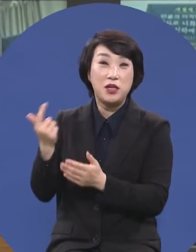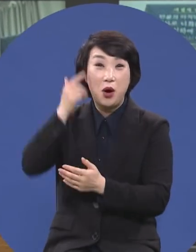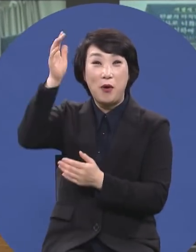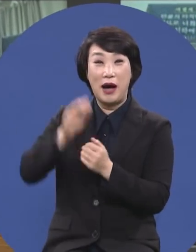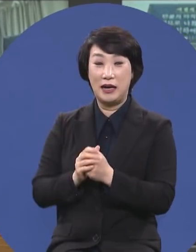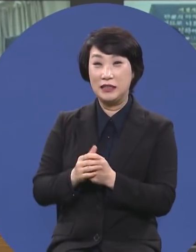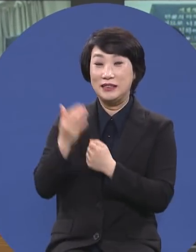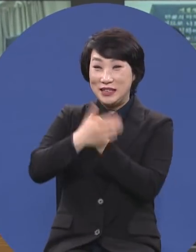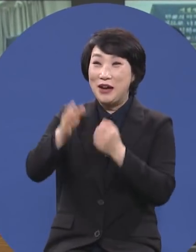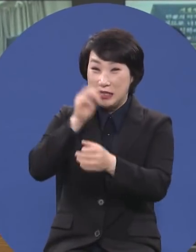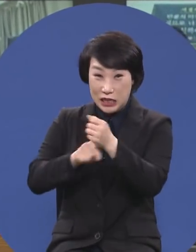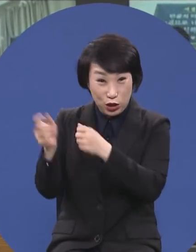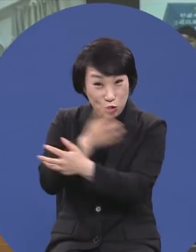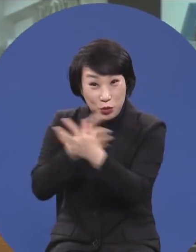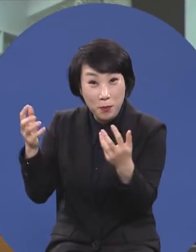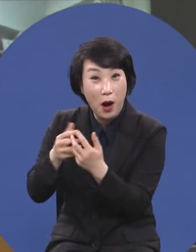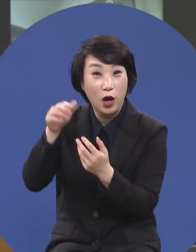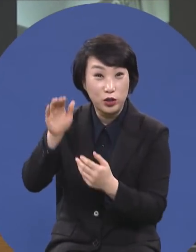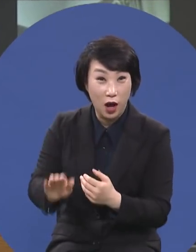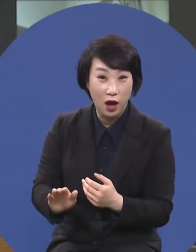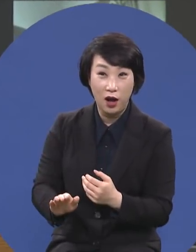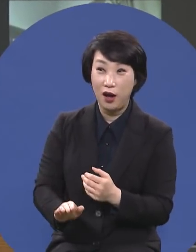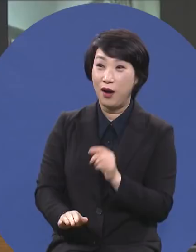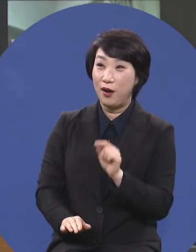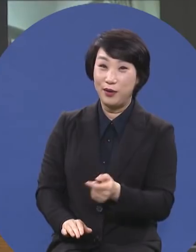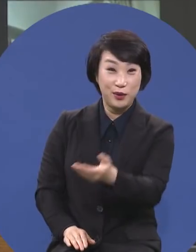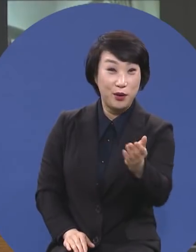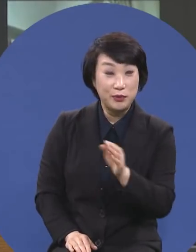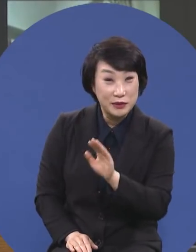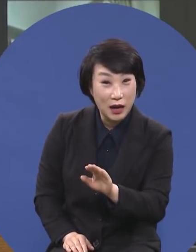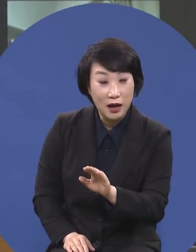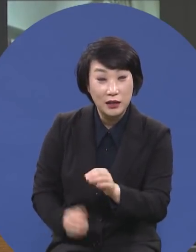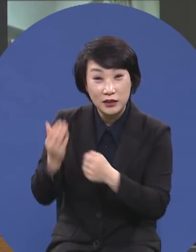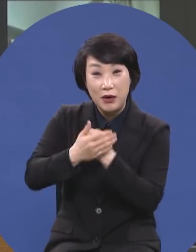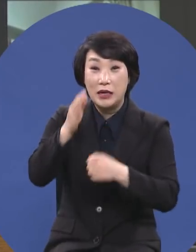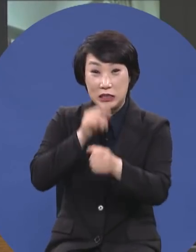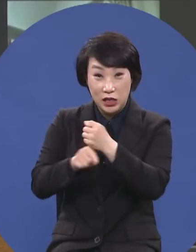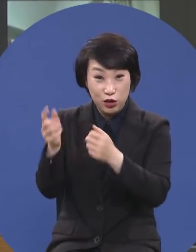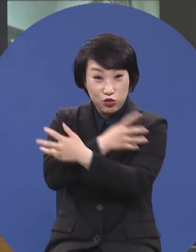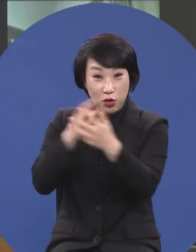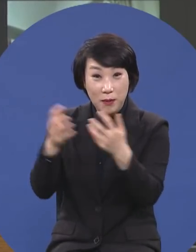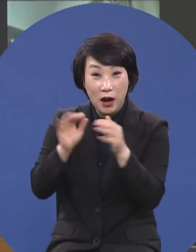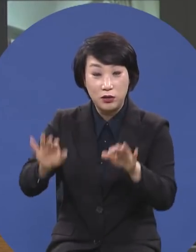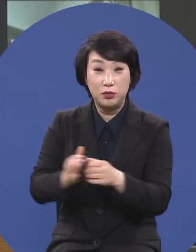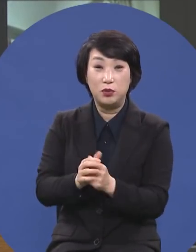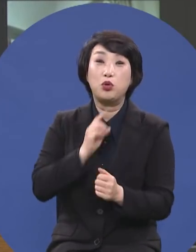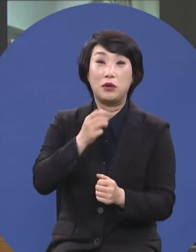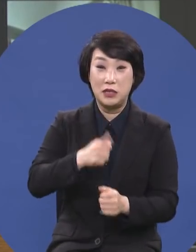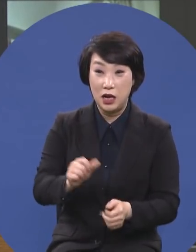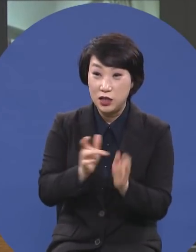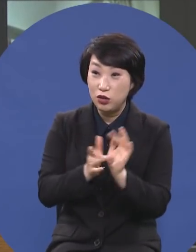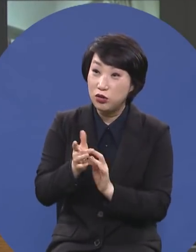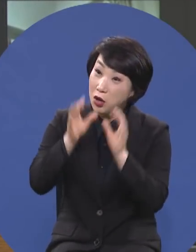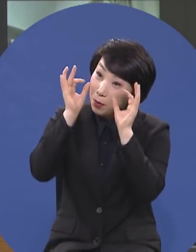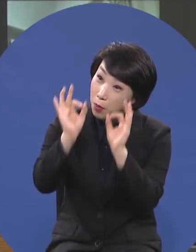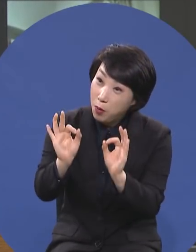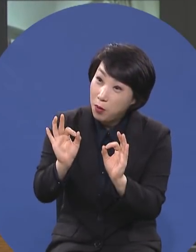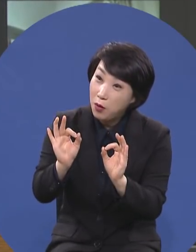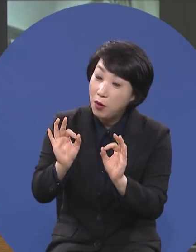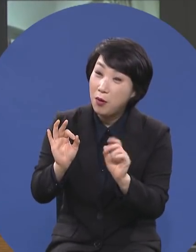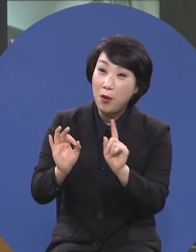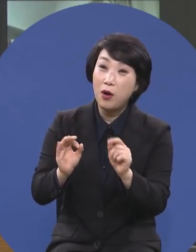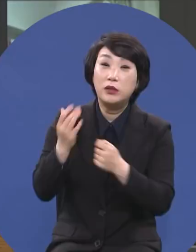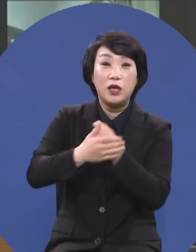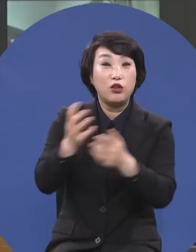진리가 충만하더라. 그러면 은혜와 진리가 충만하면 독생자를 바라보는데 무슨